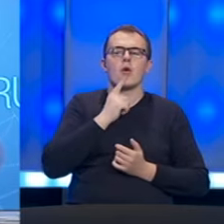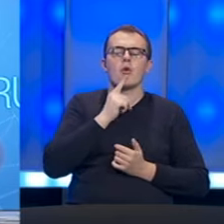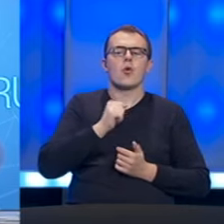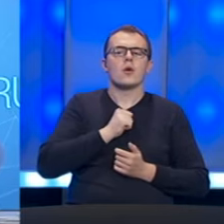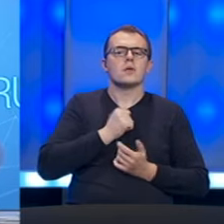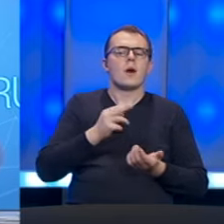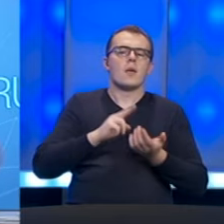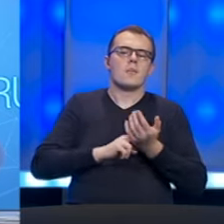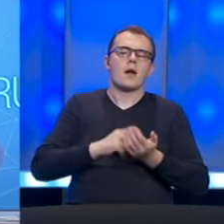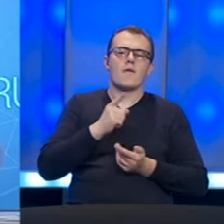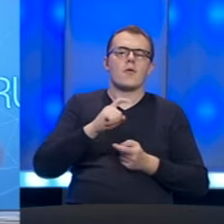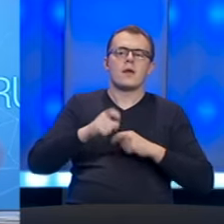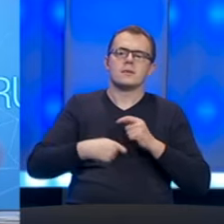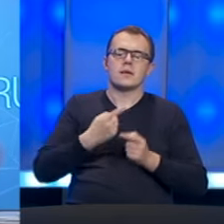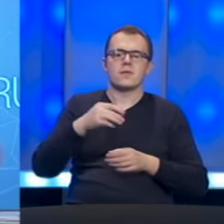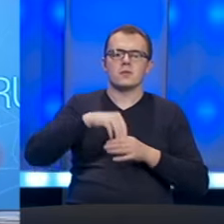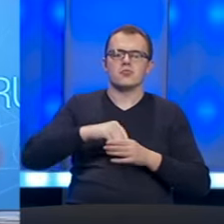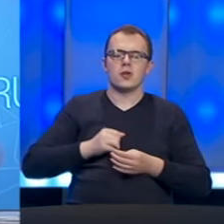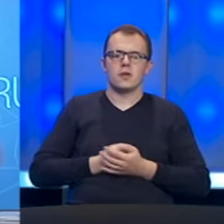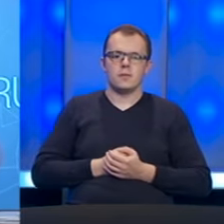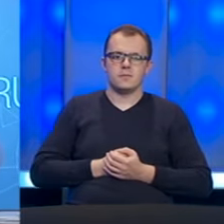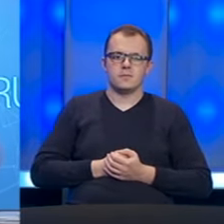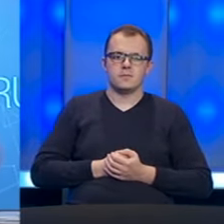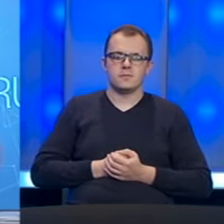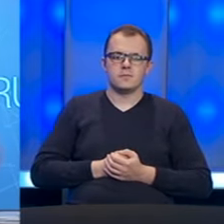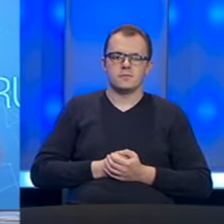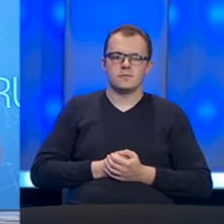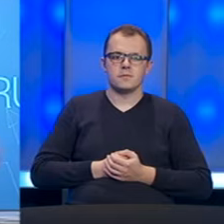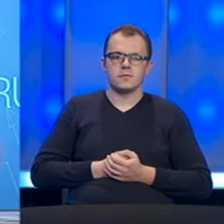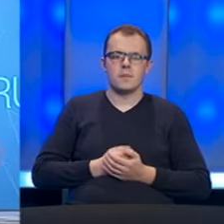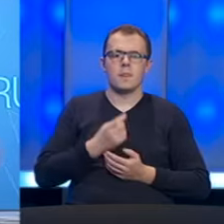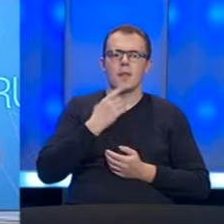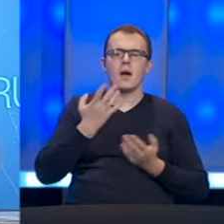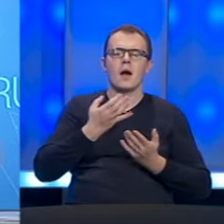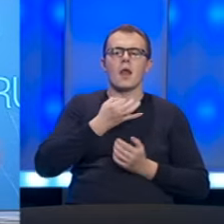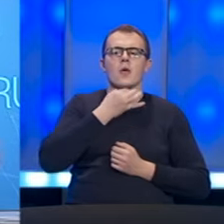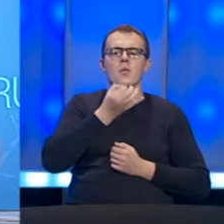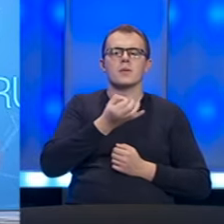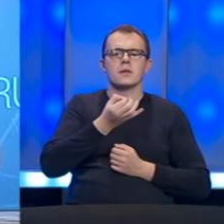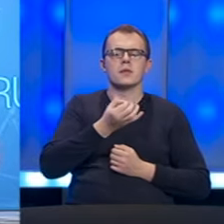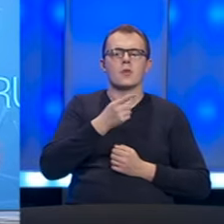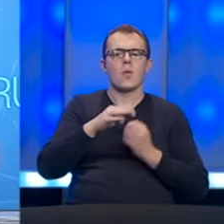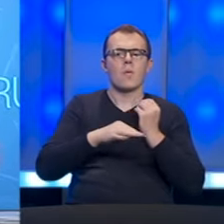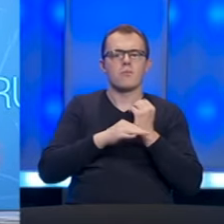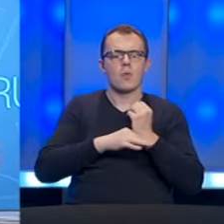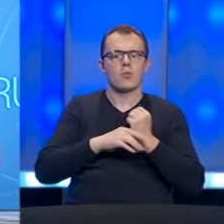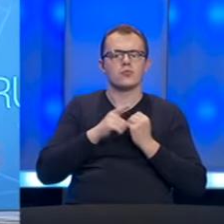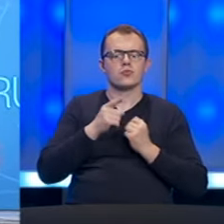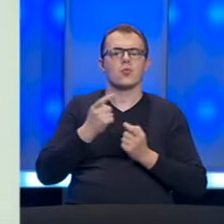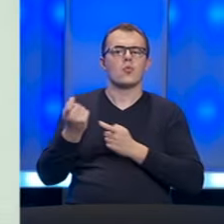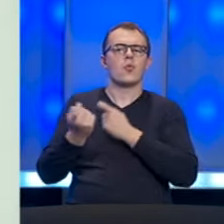ima pravo na sredstva iz budžeta? Pa kada je u pitanju pomoć